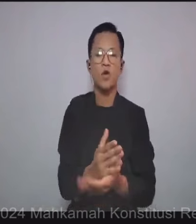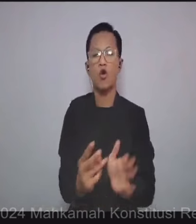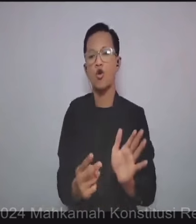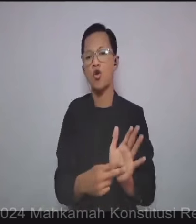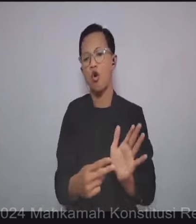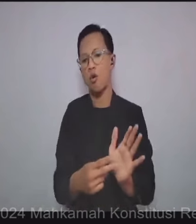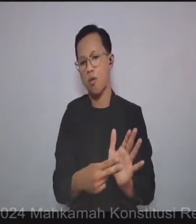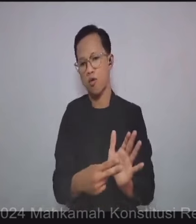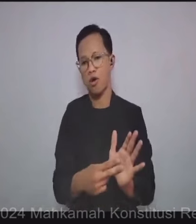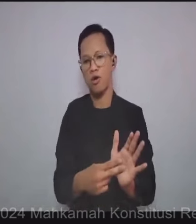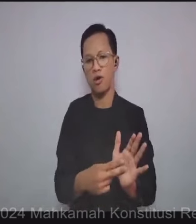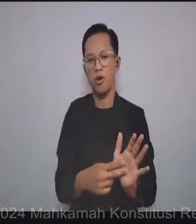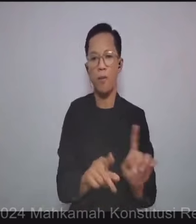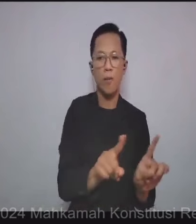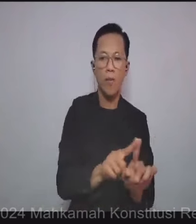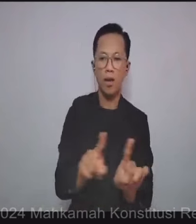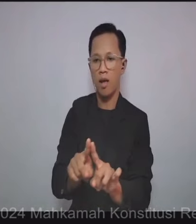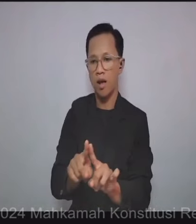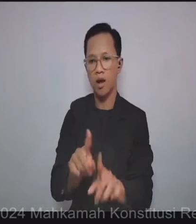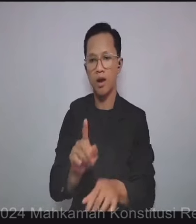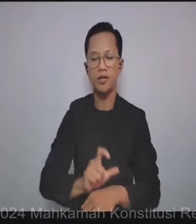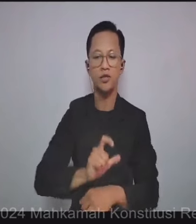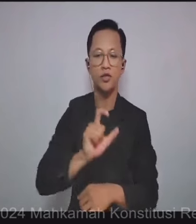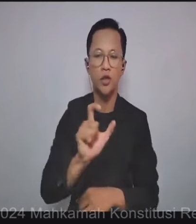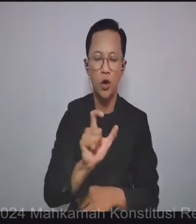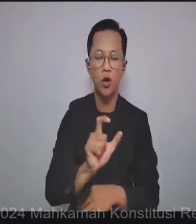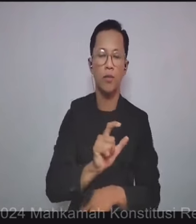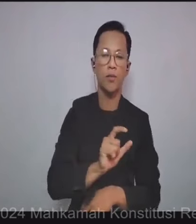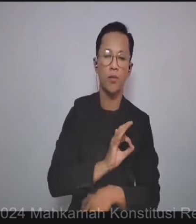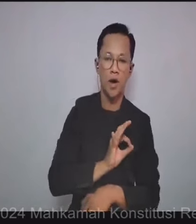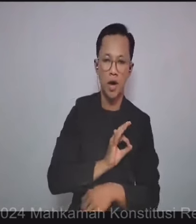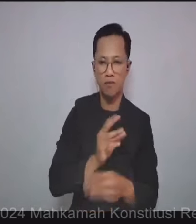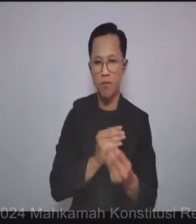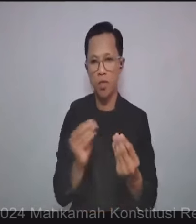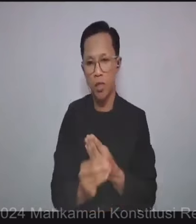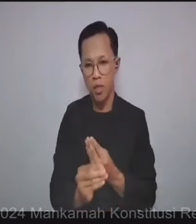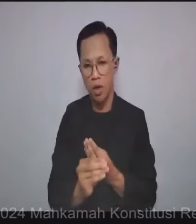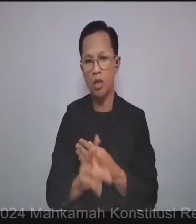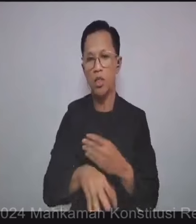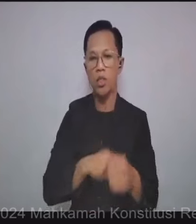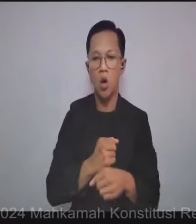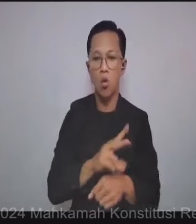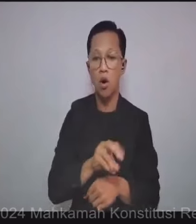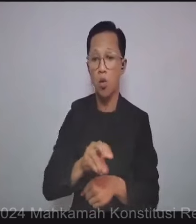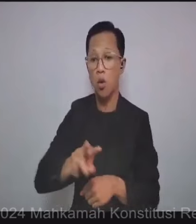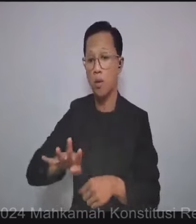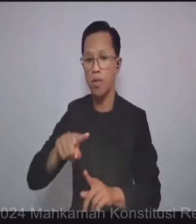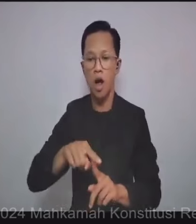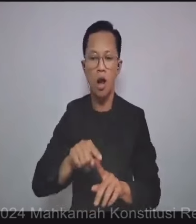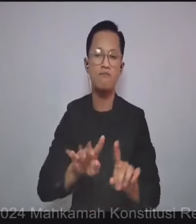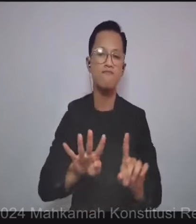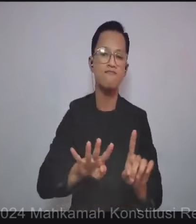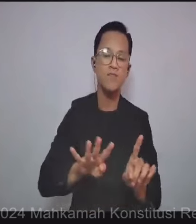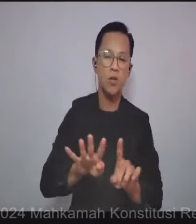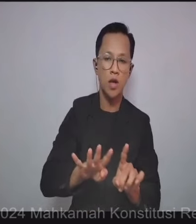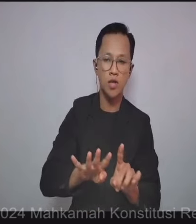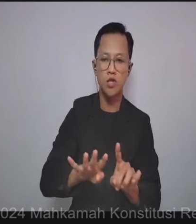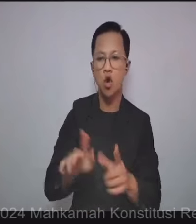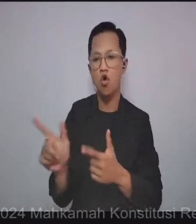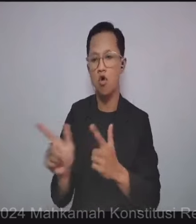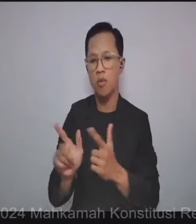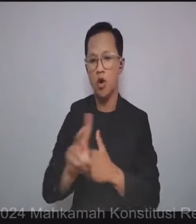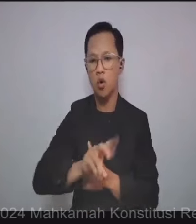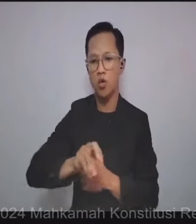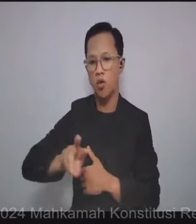calon peserta pemilihan umum presiden dan wakil presiden tahun 2024 bertanggal 4 November 2023